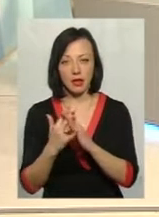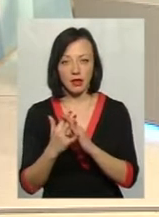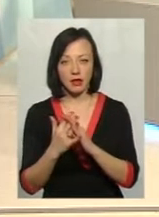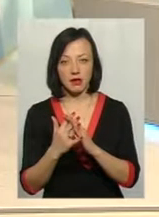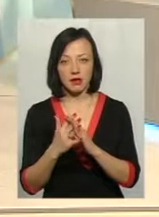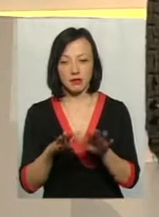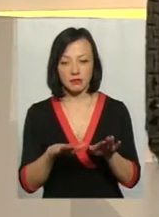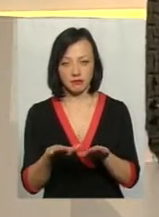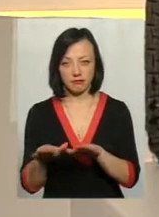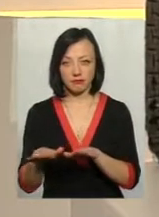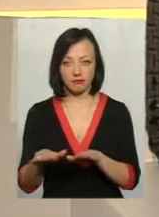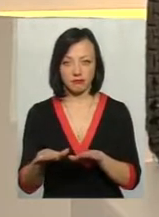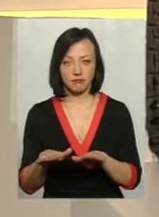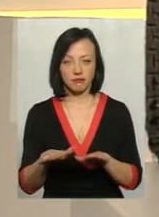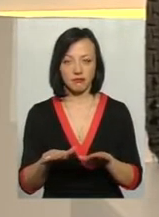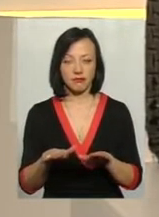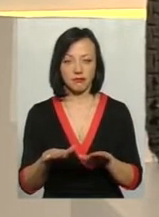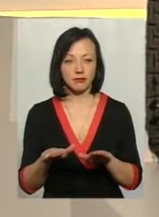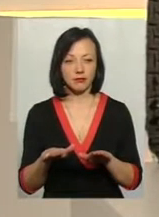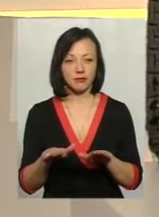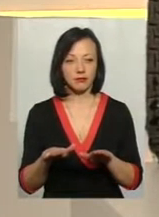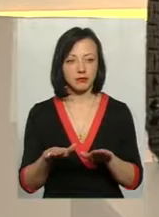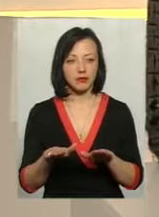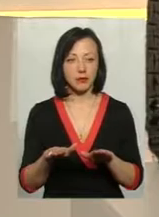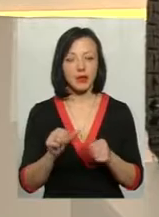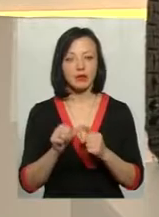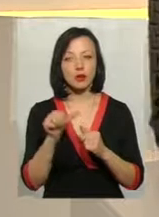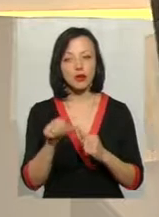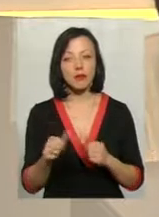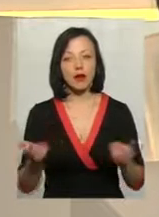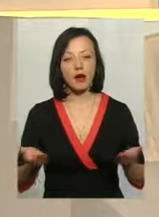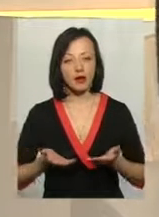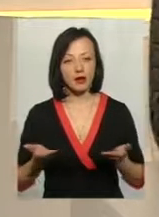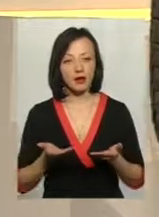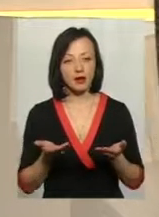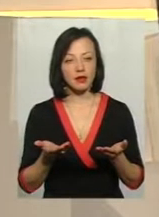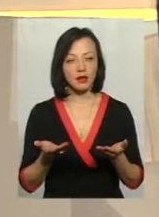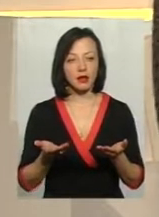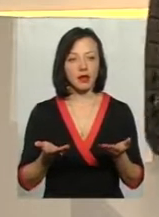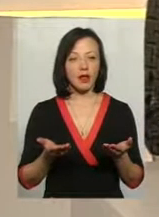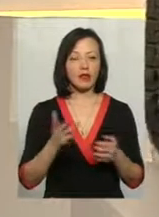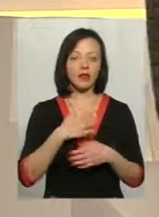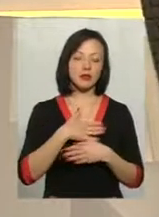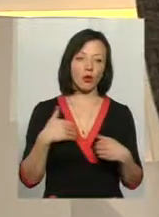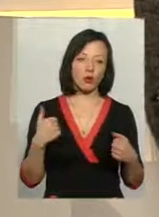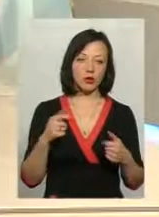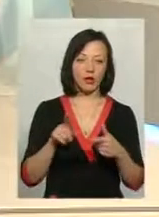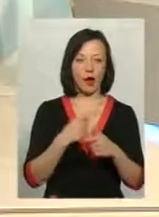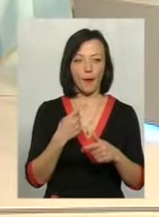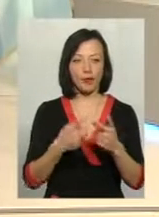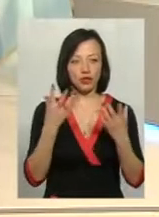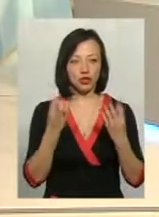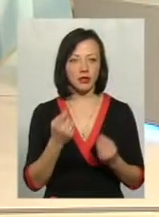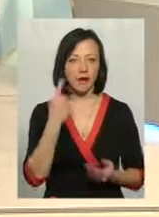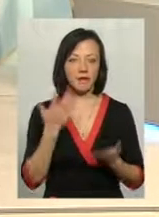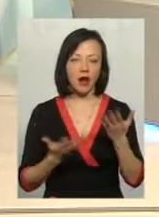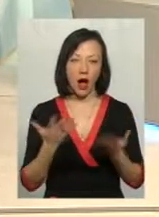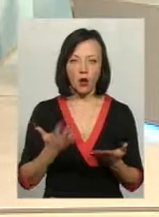сільські місцевості, зокрема ті, які не захотіли або ще вагаються, чи